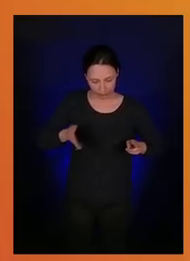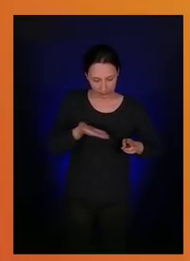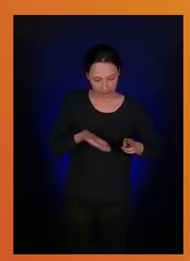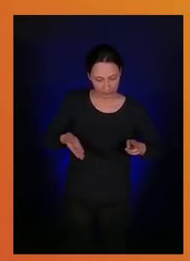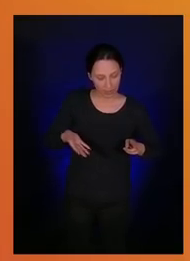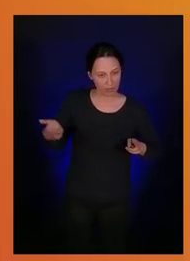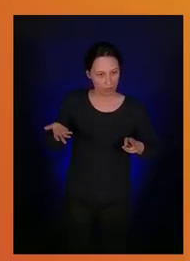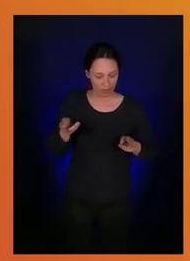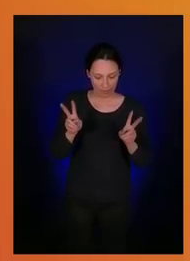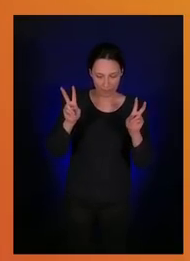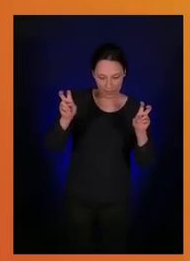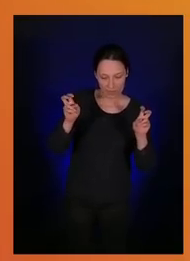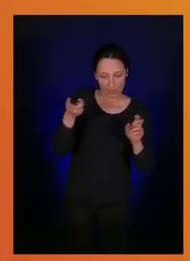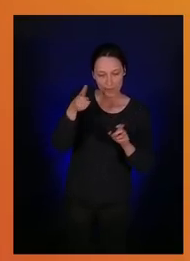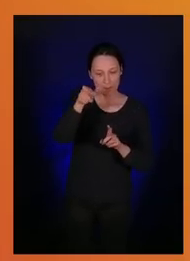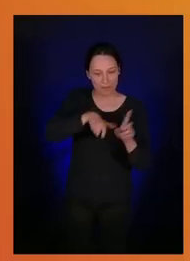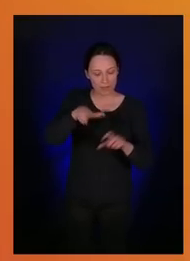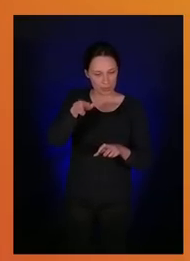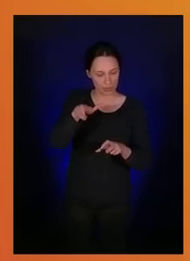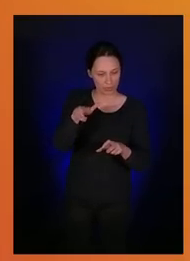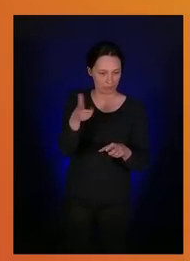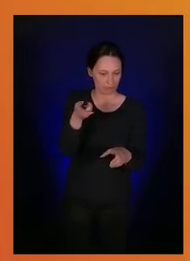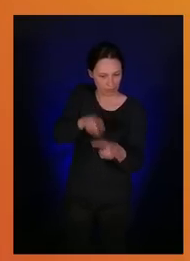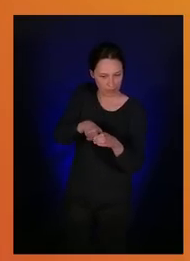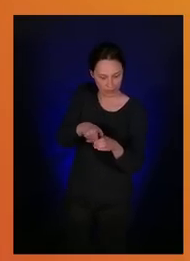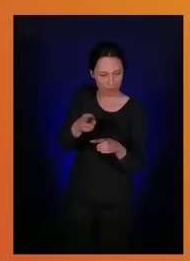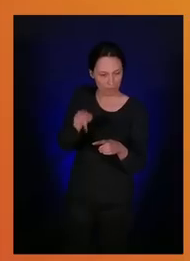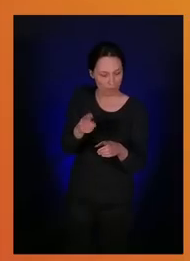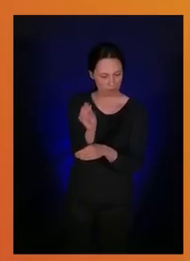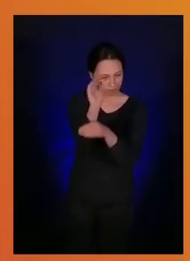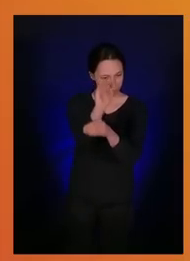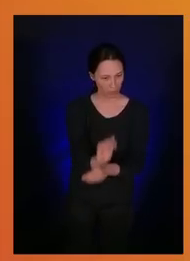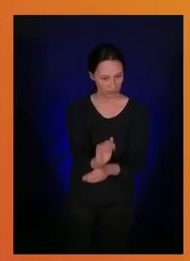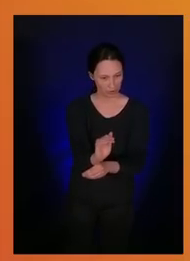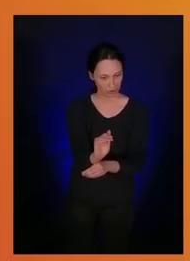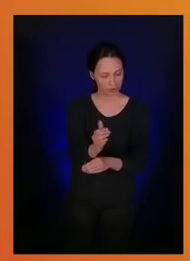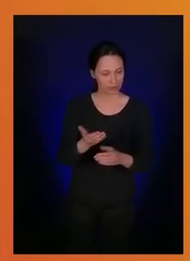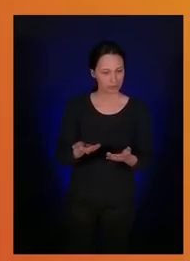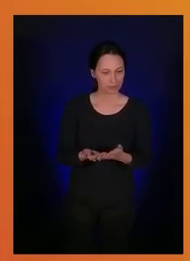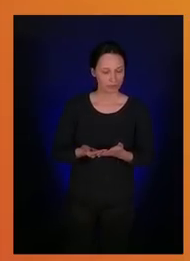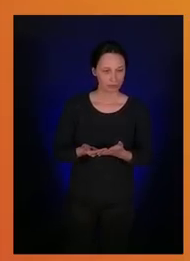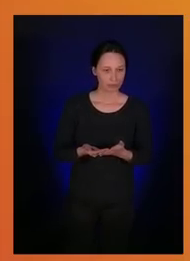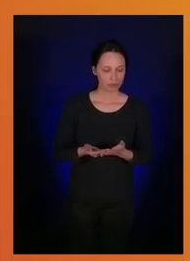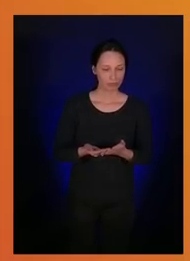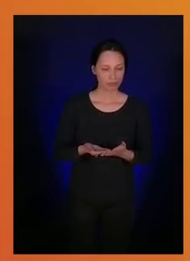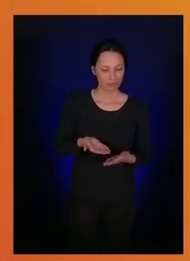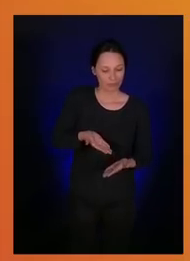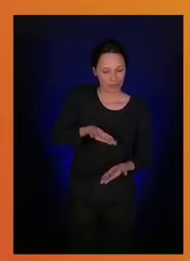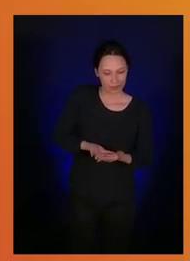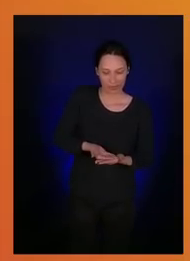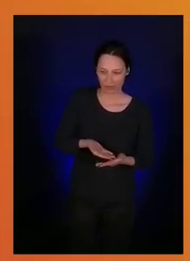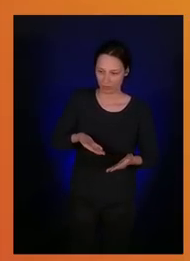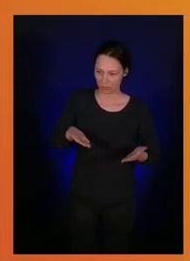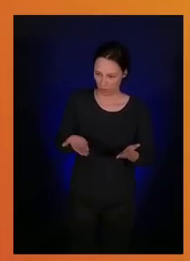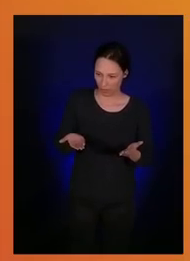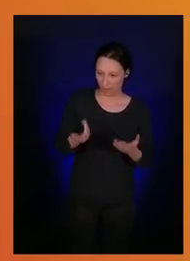protégés, dotés de moyens syndicaux et de liberté syndicale ». Il débute sur les atteintes portées aux instances représentatives